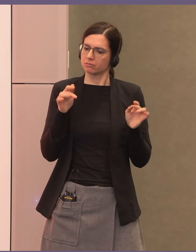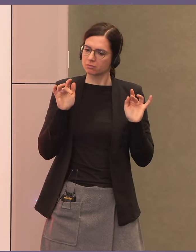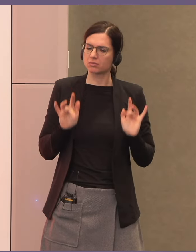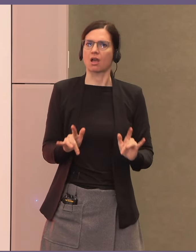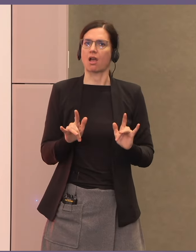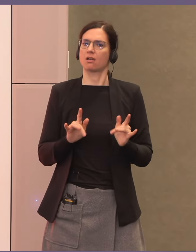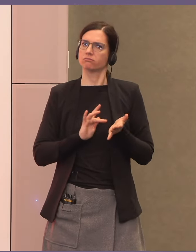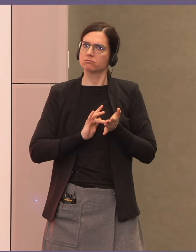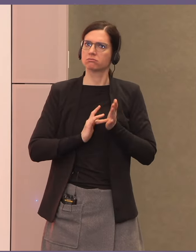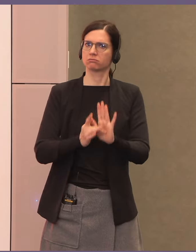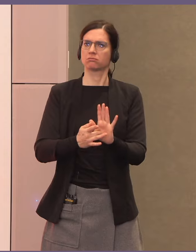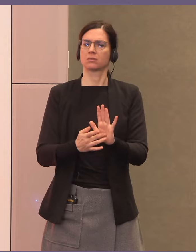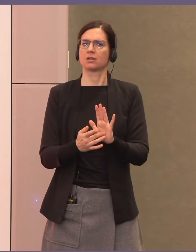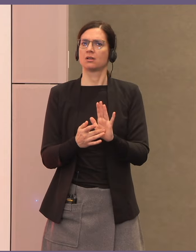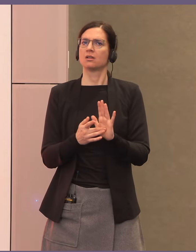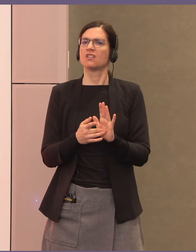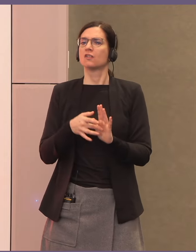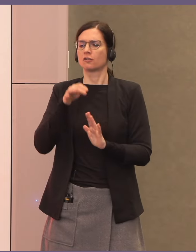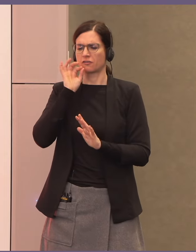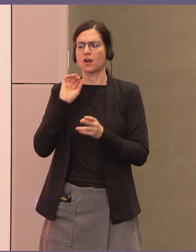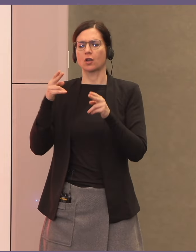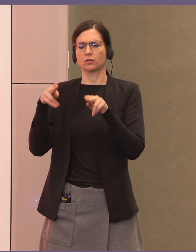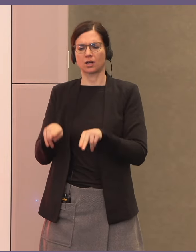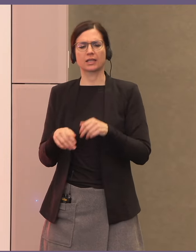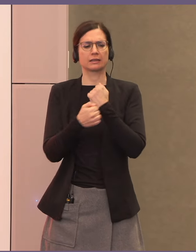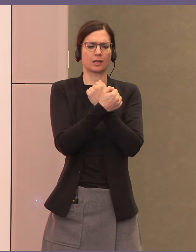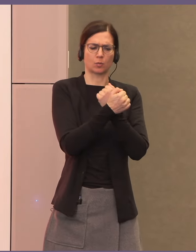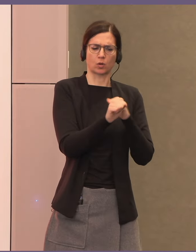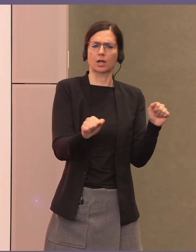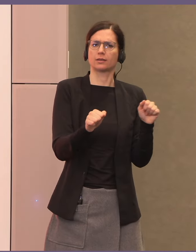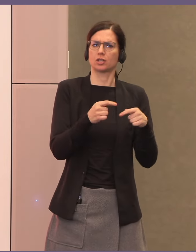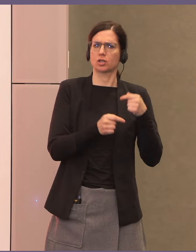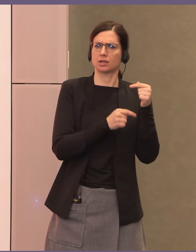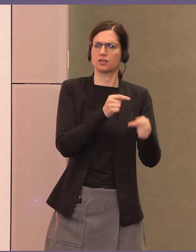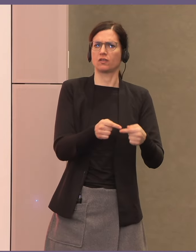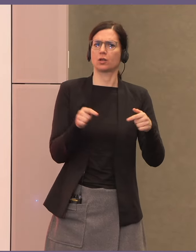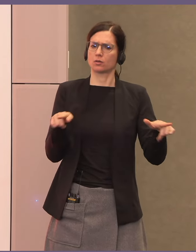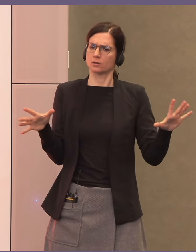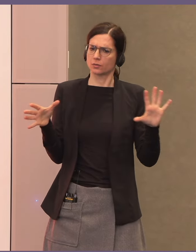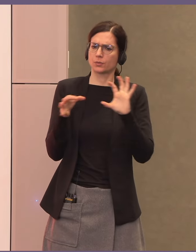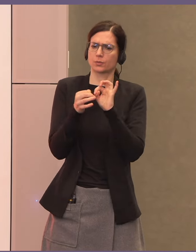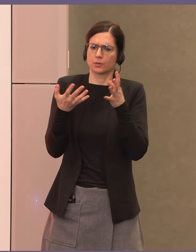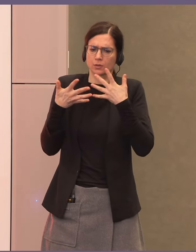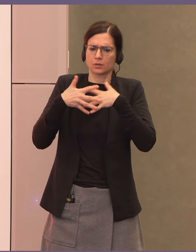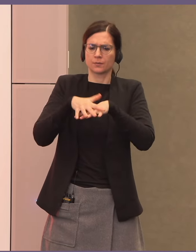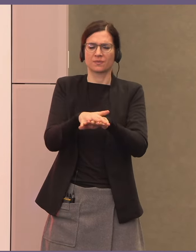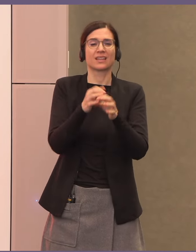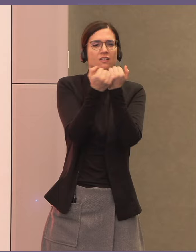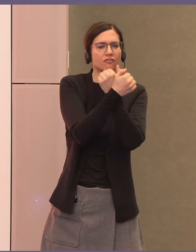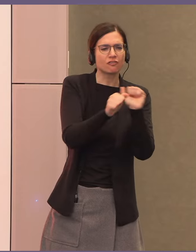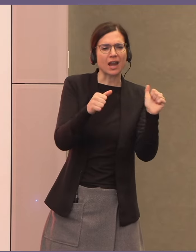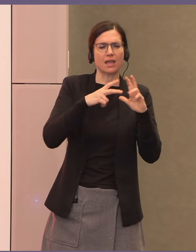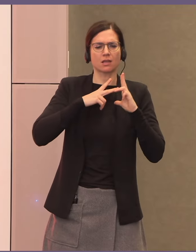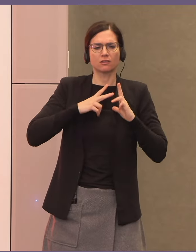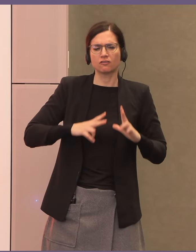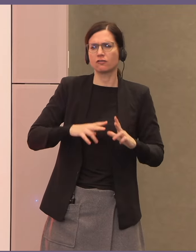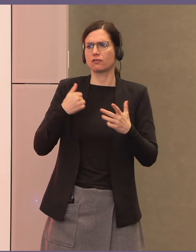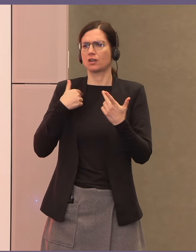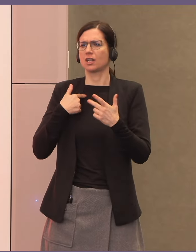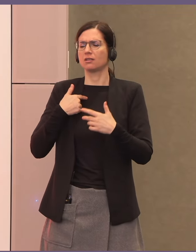dass wir diesen Zusammenhang zwischen Frauenrechten und einer demokratischen Entwicklung, zwischen Freiheit, Friede, Menschenwürde,